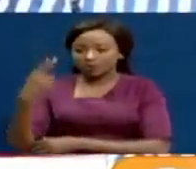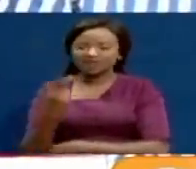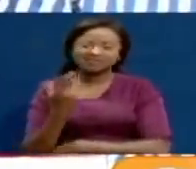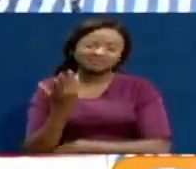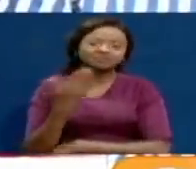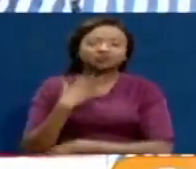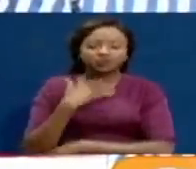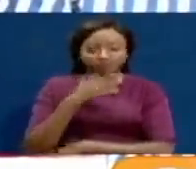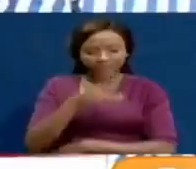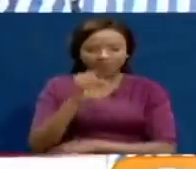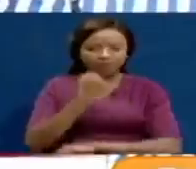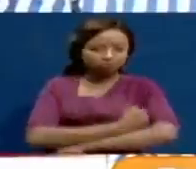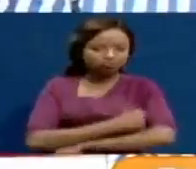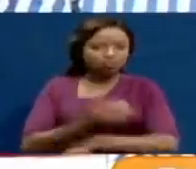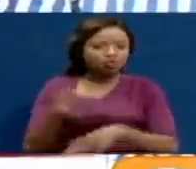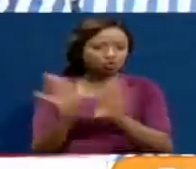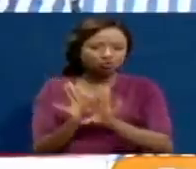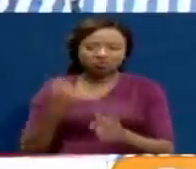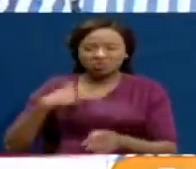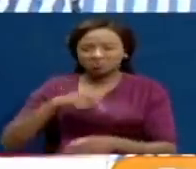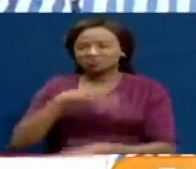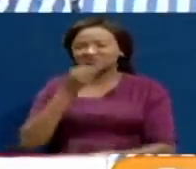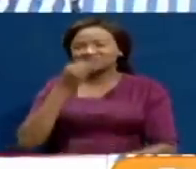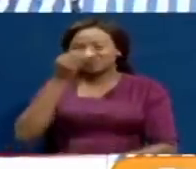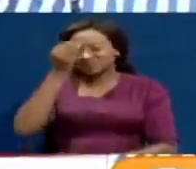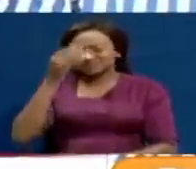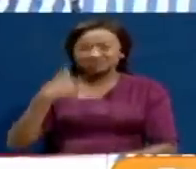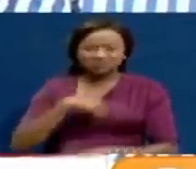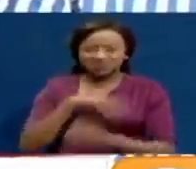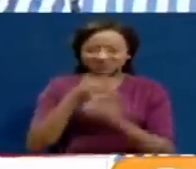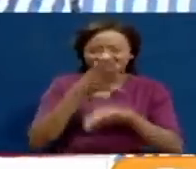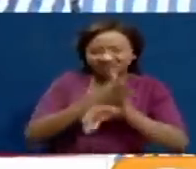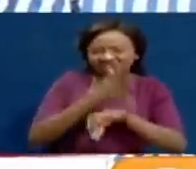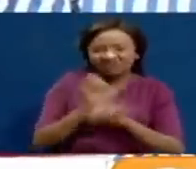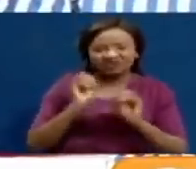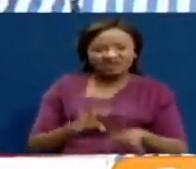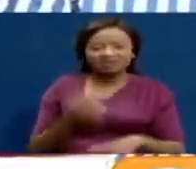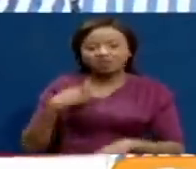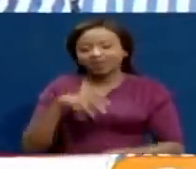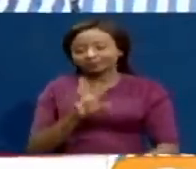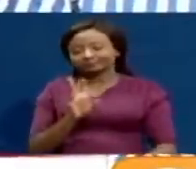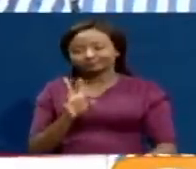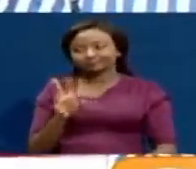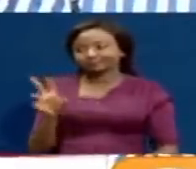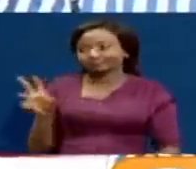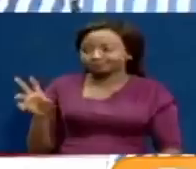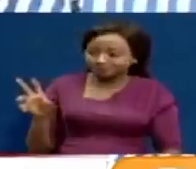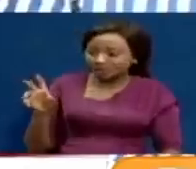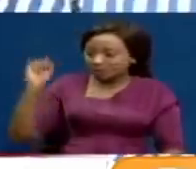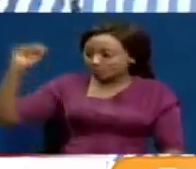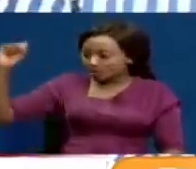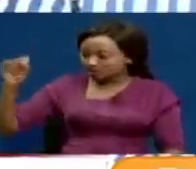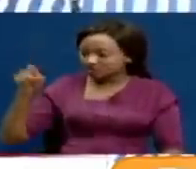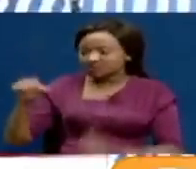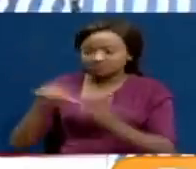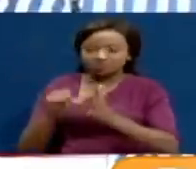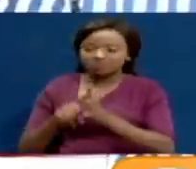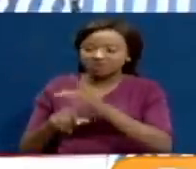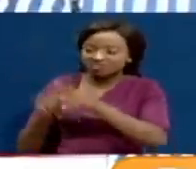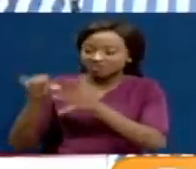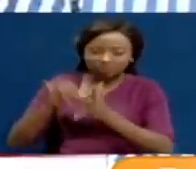tunataka ifungwe. Tusijifanye tusikuwa wanafiki, tunaona tu mikutano kama ya vyama ya KUPPET, tuone